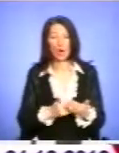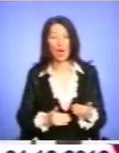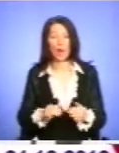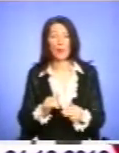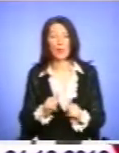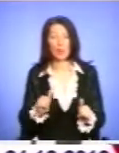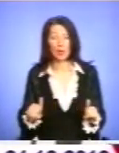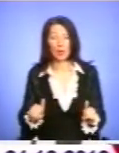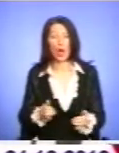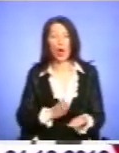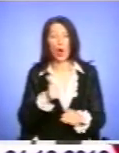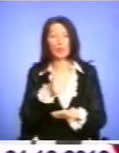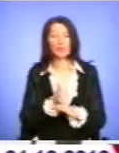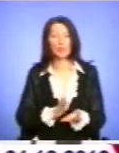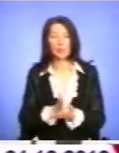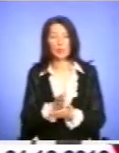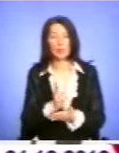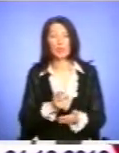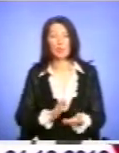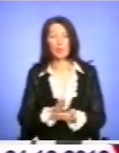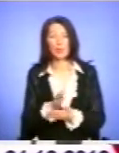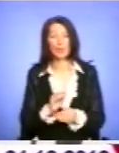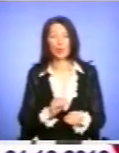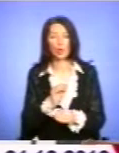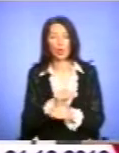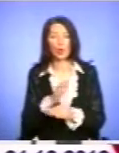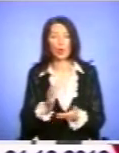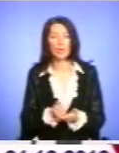які спрямований додатковий фінансовий ресурс. Це